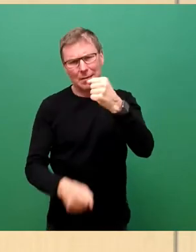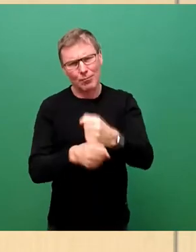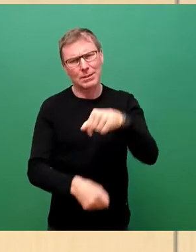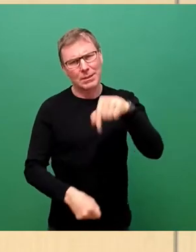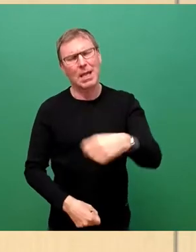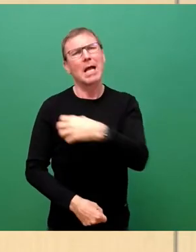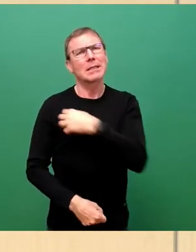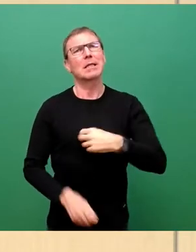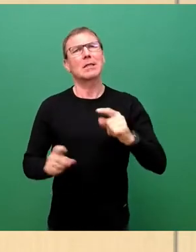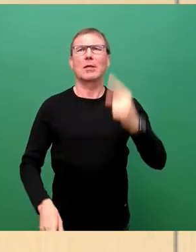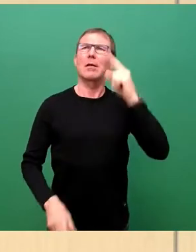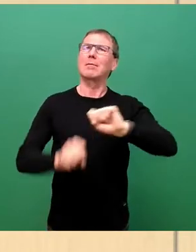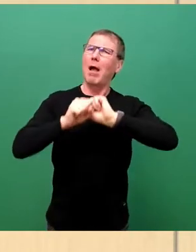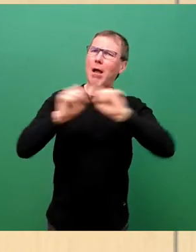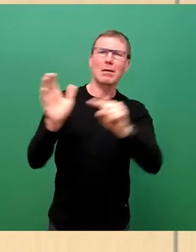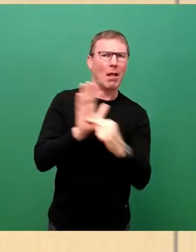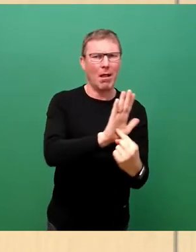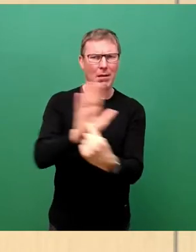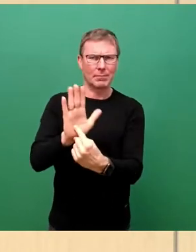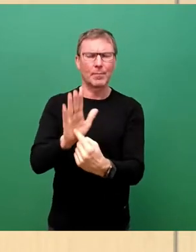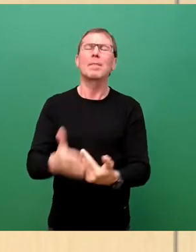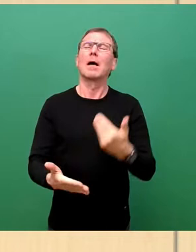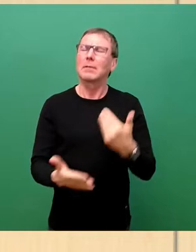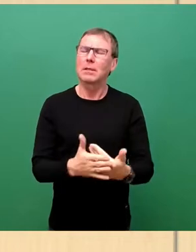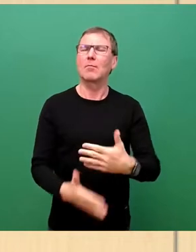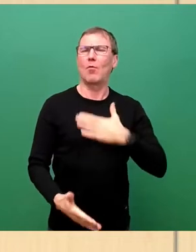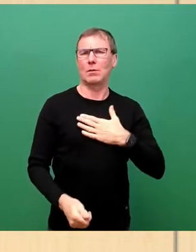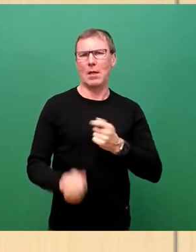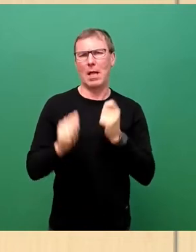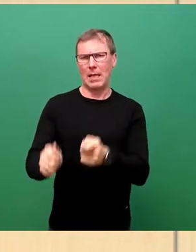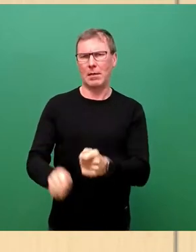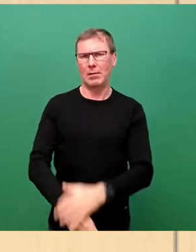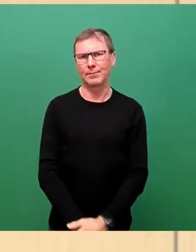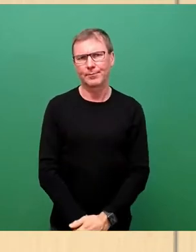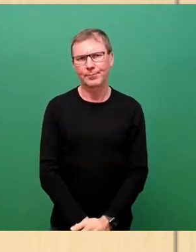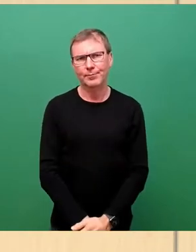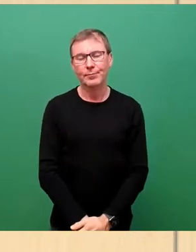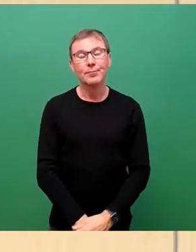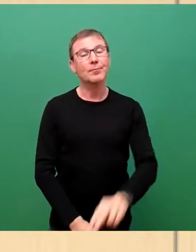Stadtrat klar machen. Dazu dient unser Antrag. Der zweite Punkt.